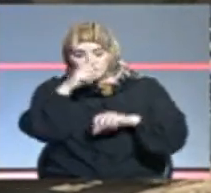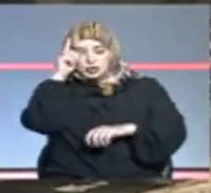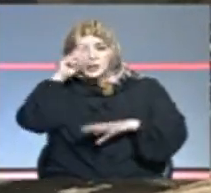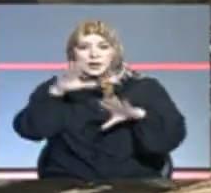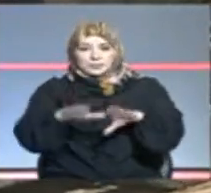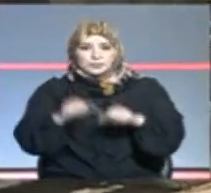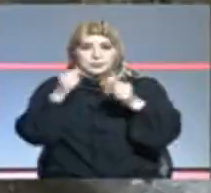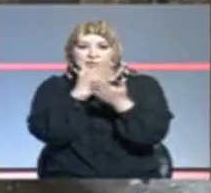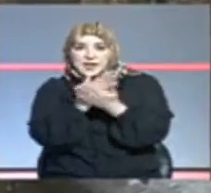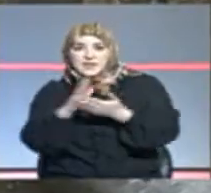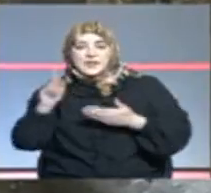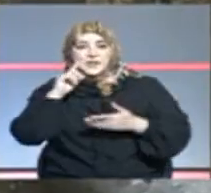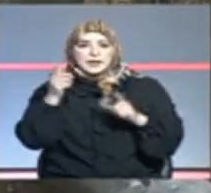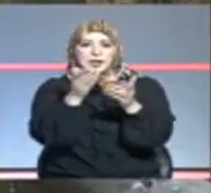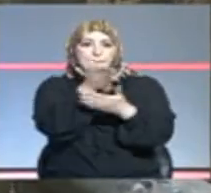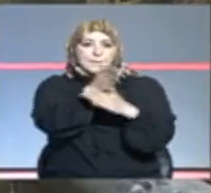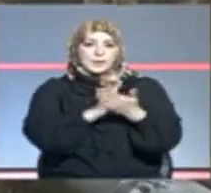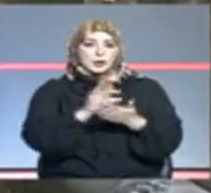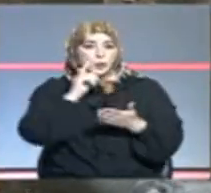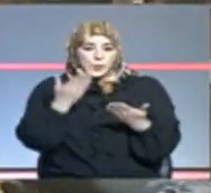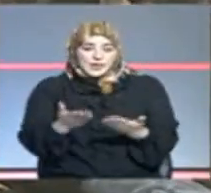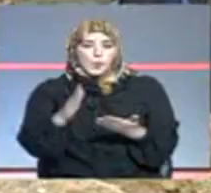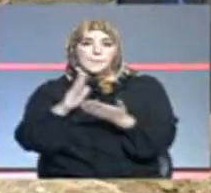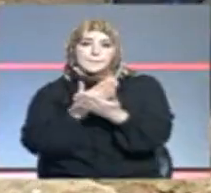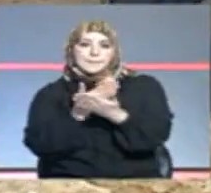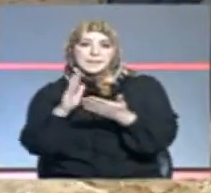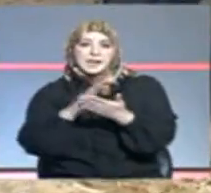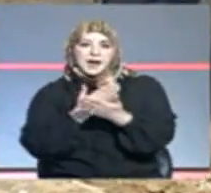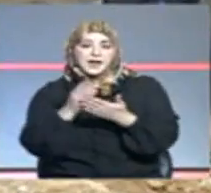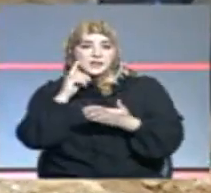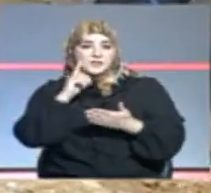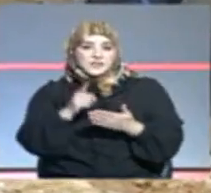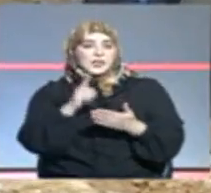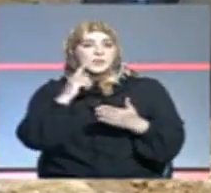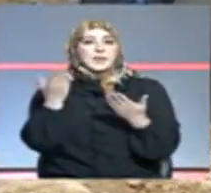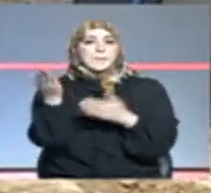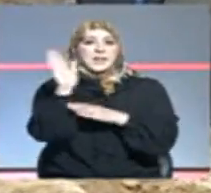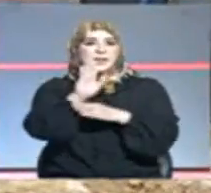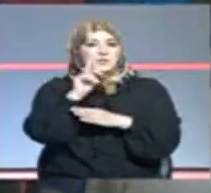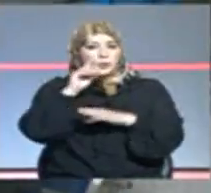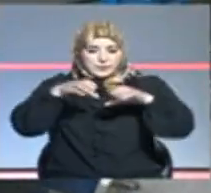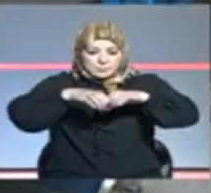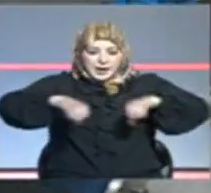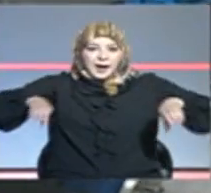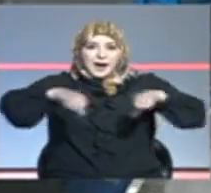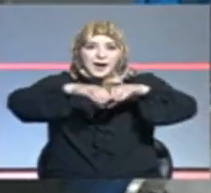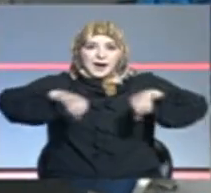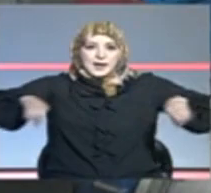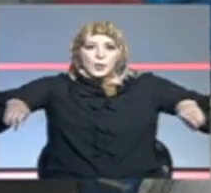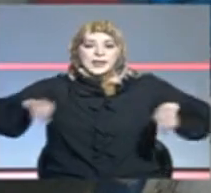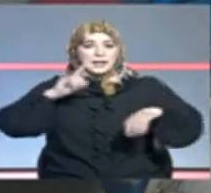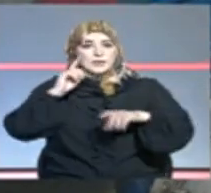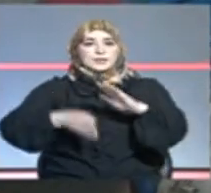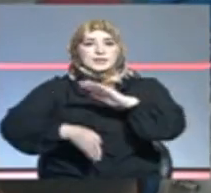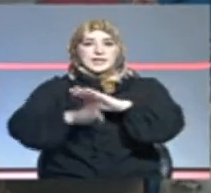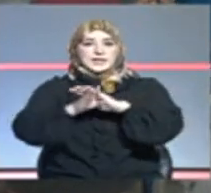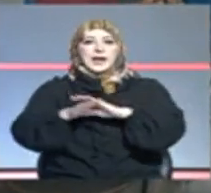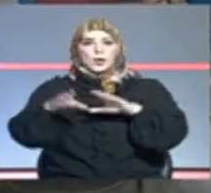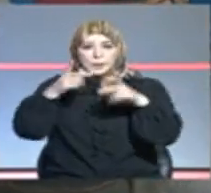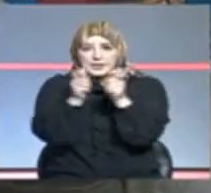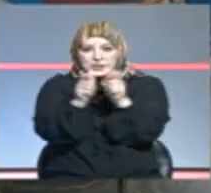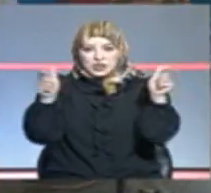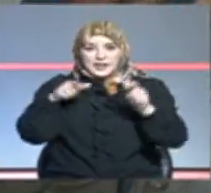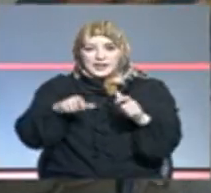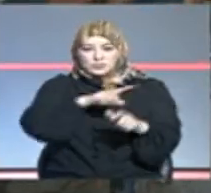نهائيا بفضل مشروع هو بصدد الإنجاز، ويتمثل في مد قنوات تنطلق من محطة التطهير